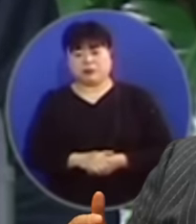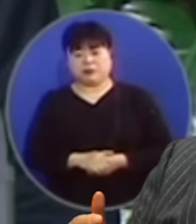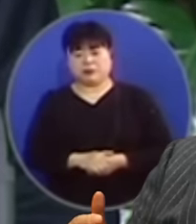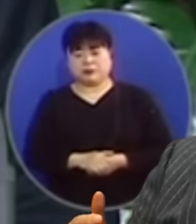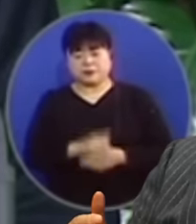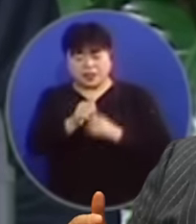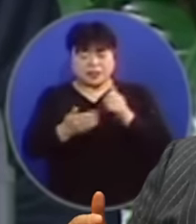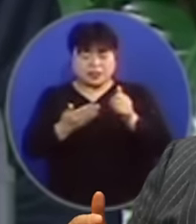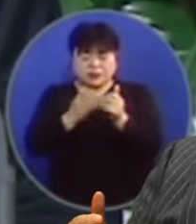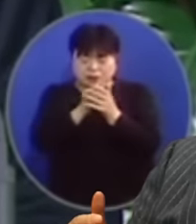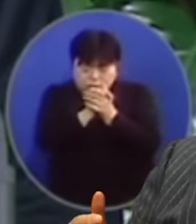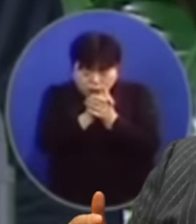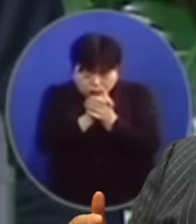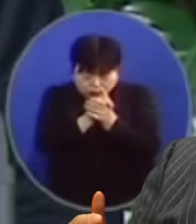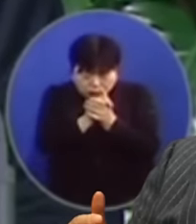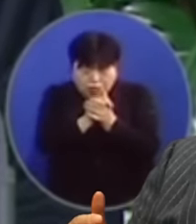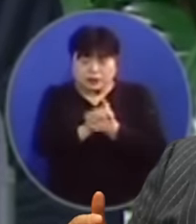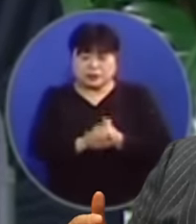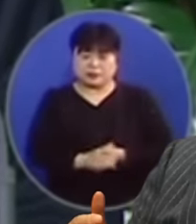그래서 내가 하나님께 기도를 하려고 했는데